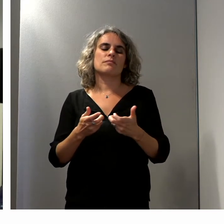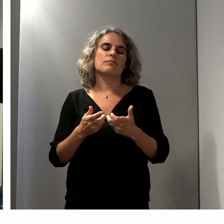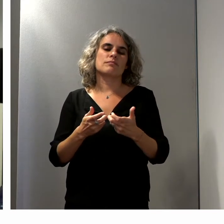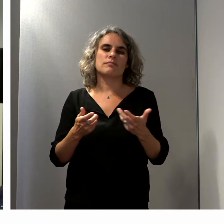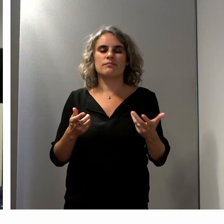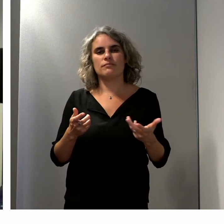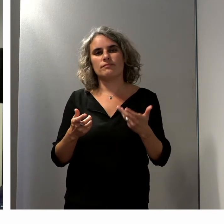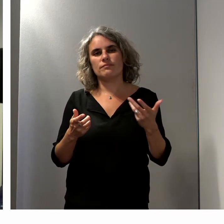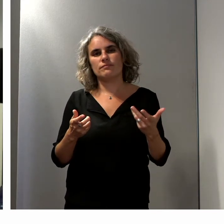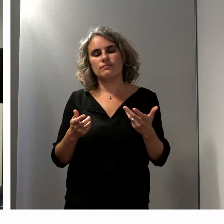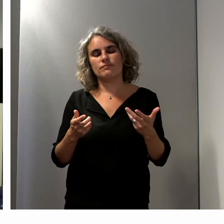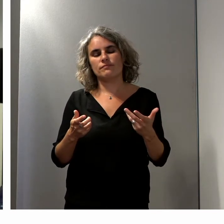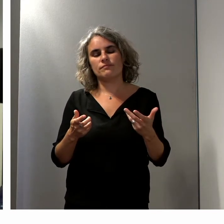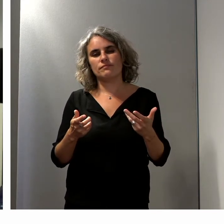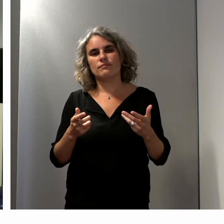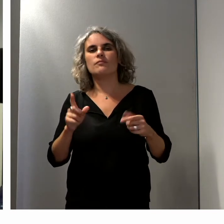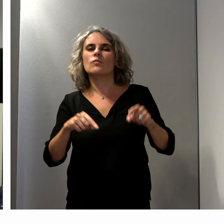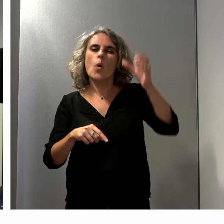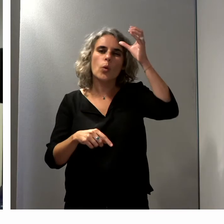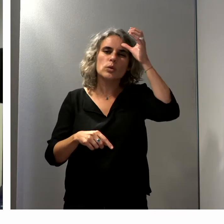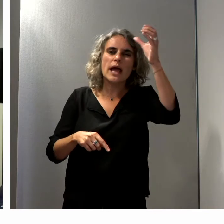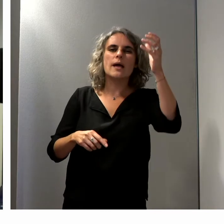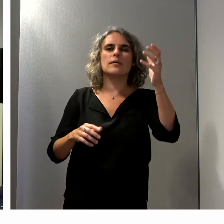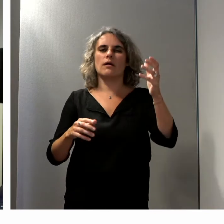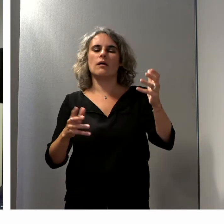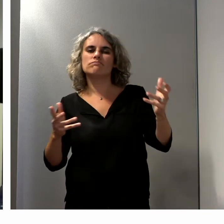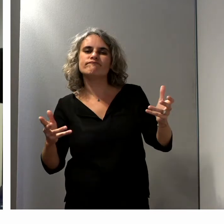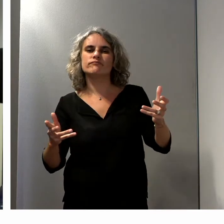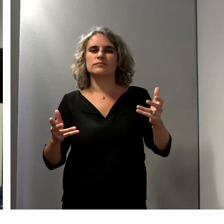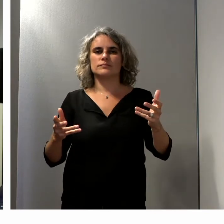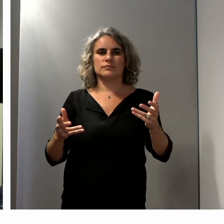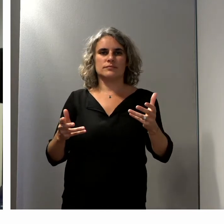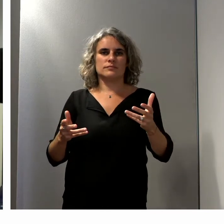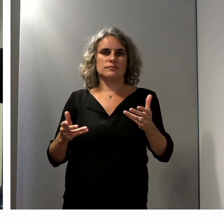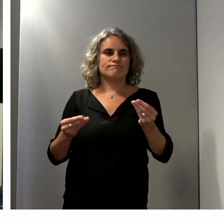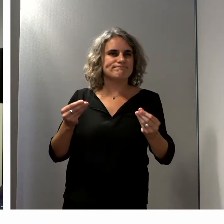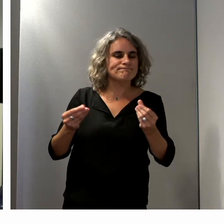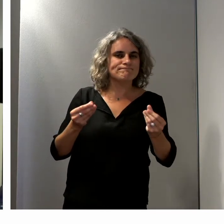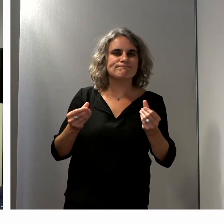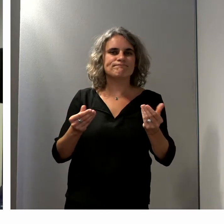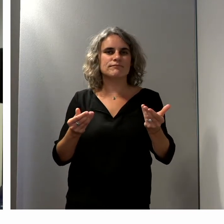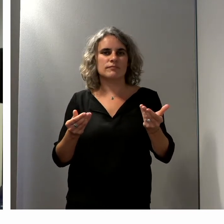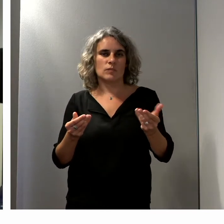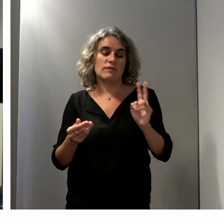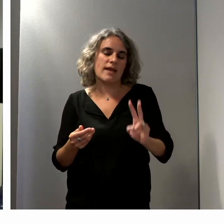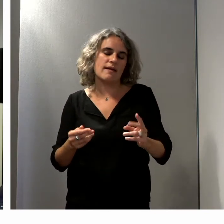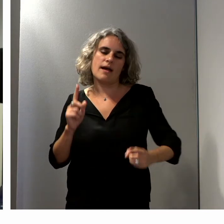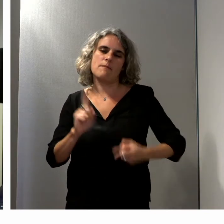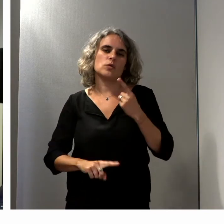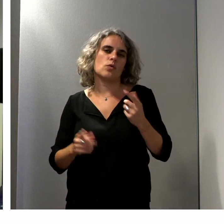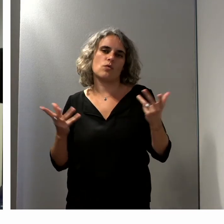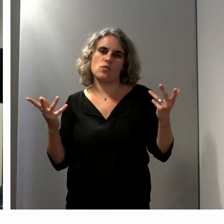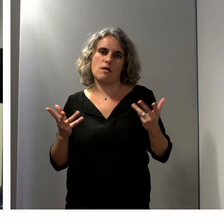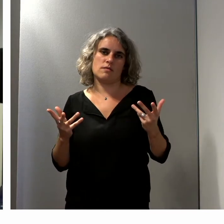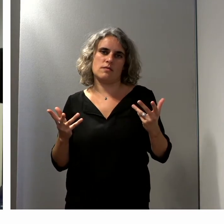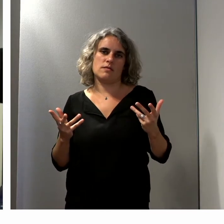feu et de secouer ces concepts en se disant qu'ils ne résonnent pas vraiment, l'intérêt